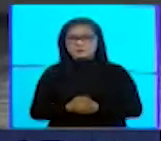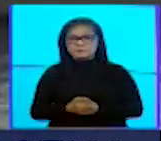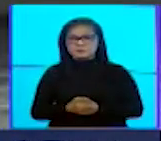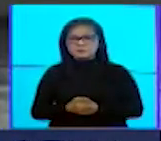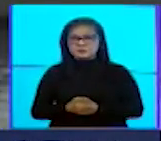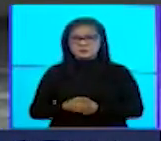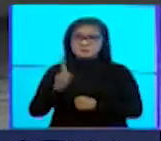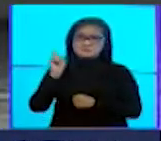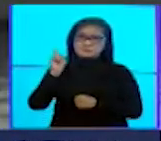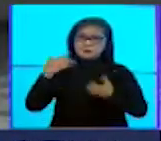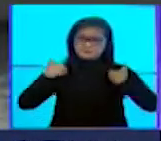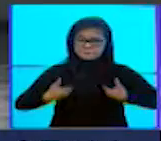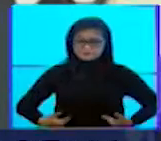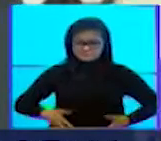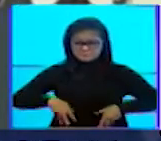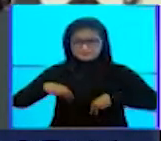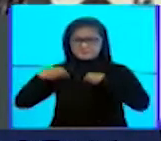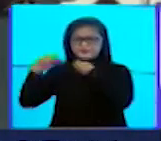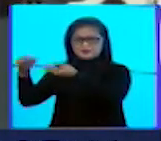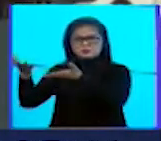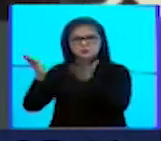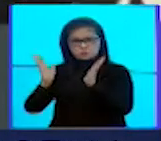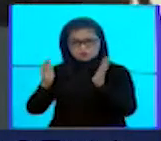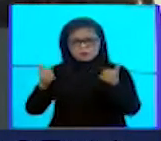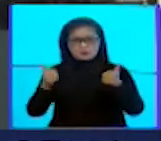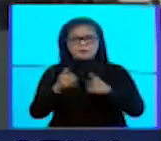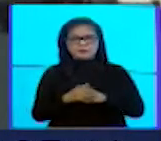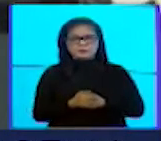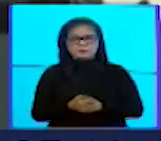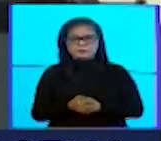pengorbanan prajurit-prajurit terbaik tersebut.